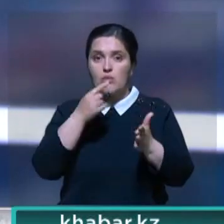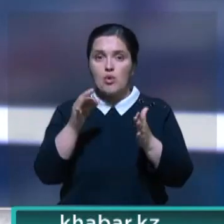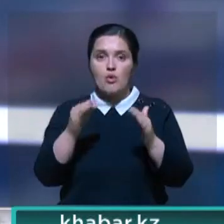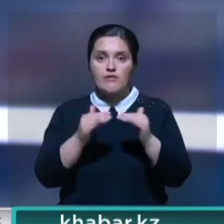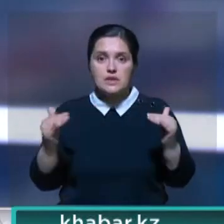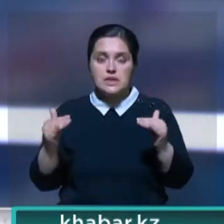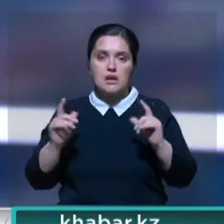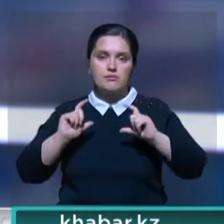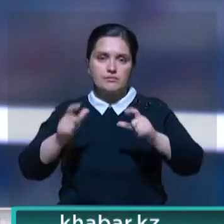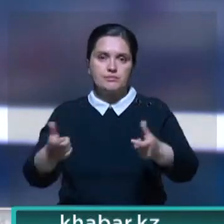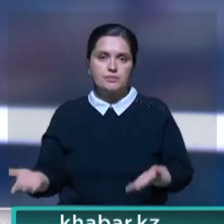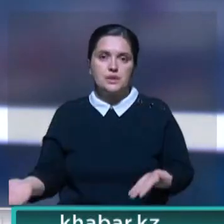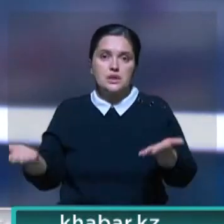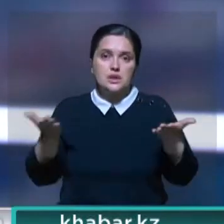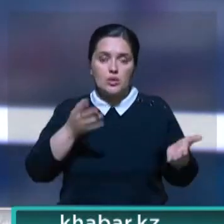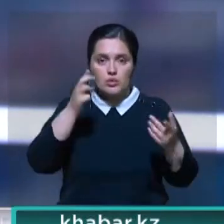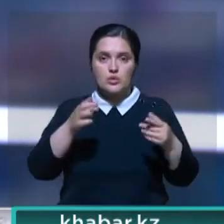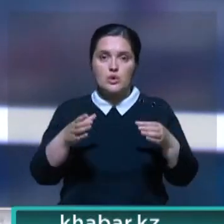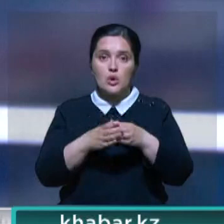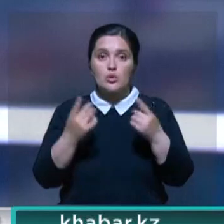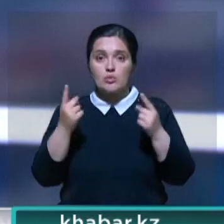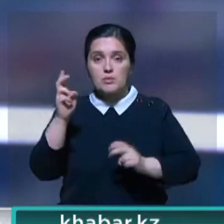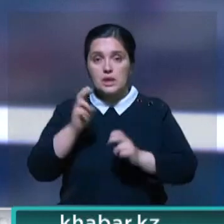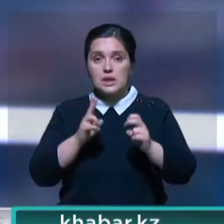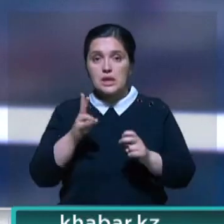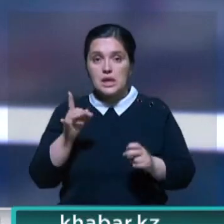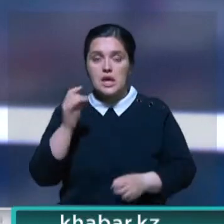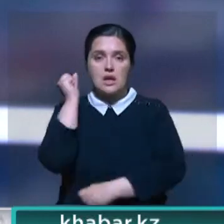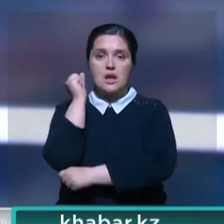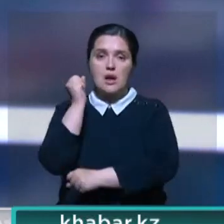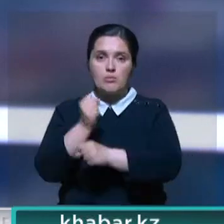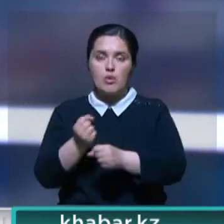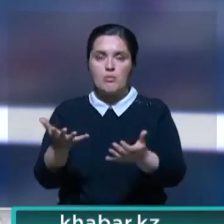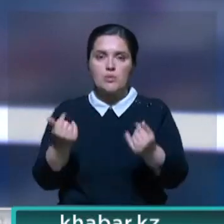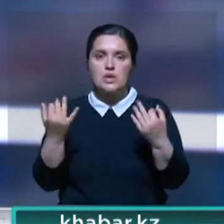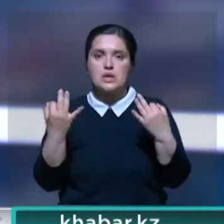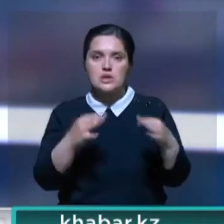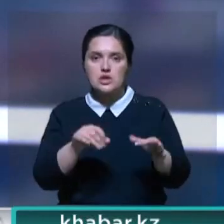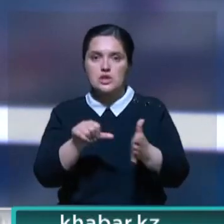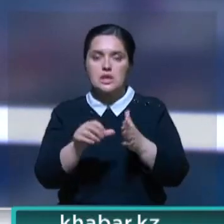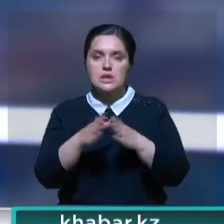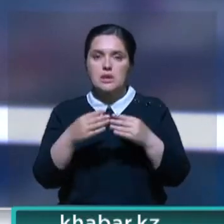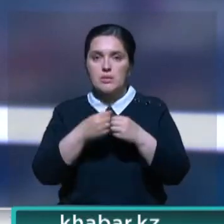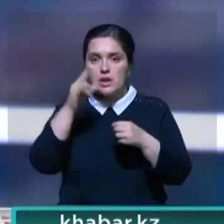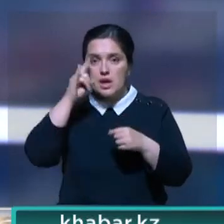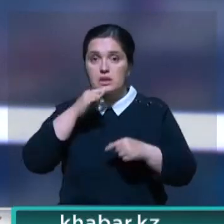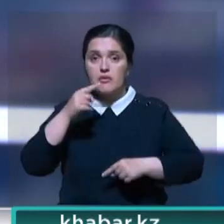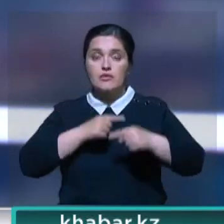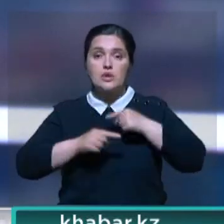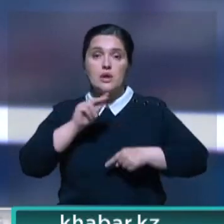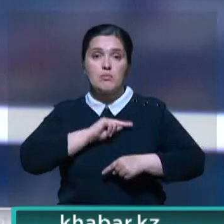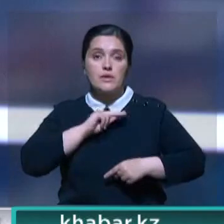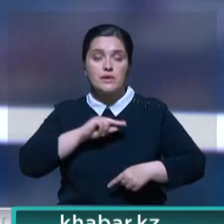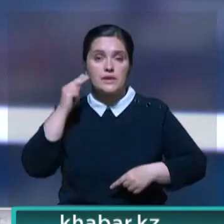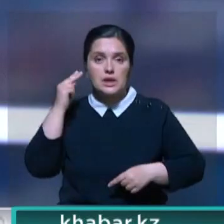имеющим официальное приглашение от госорганов и крупных предприятий КНР, рабочим, получившим разрешение, членам семей казахстанцев, вернувшихся